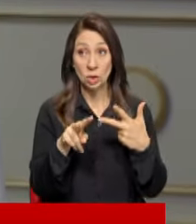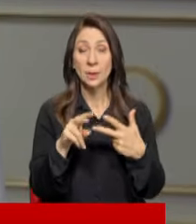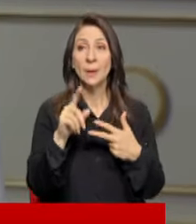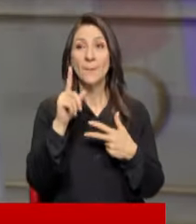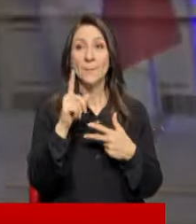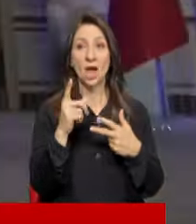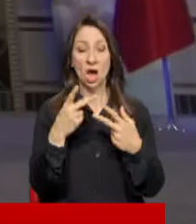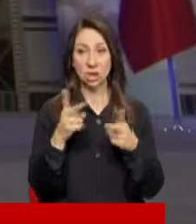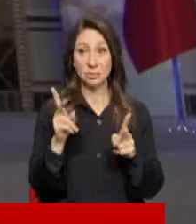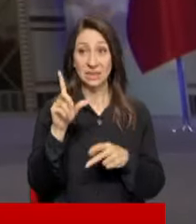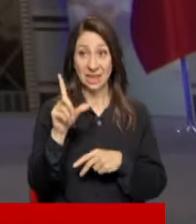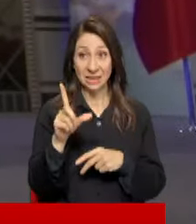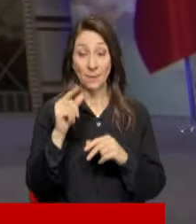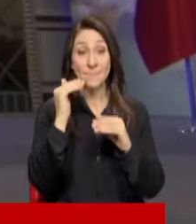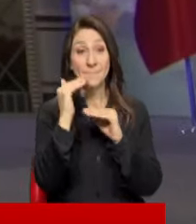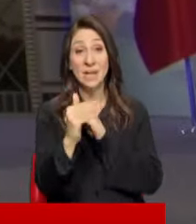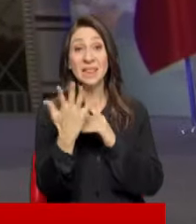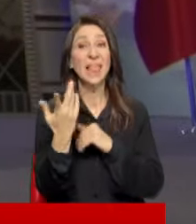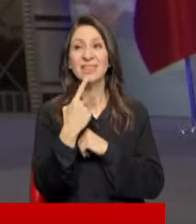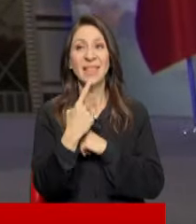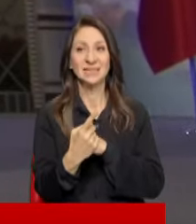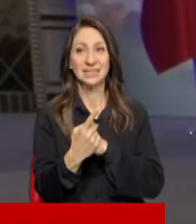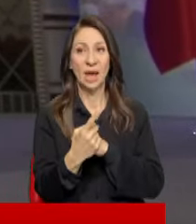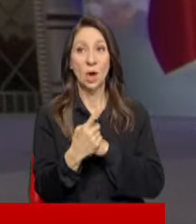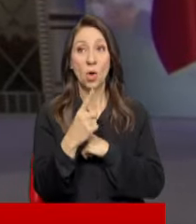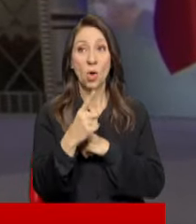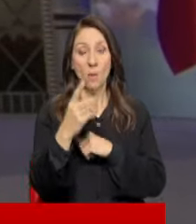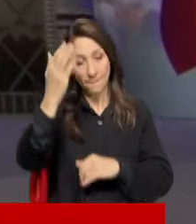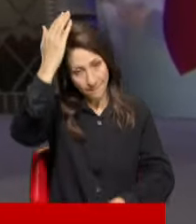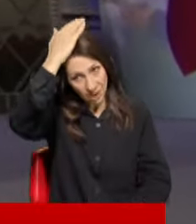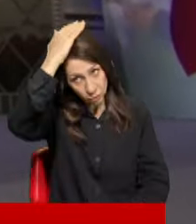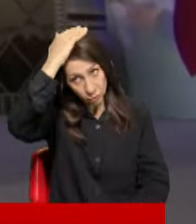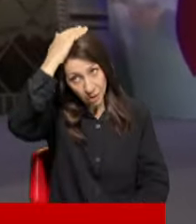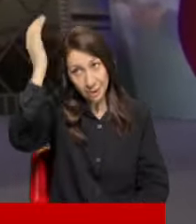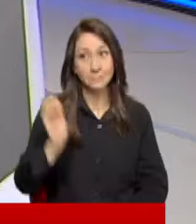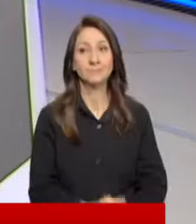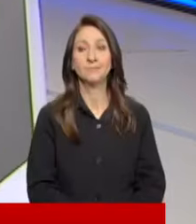bir açılması lazım. Millet ne derse o baş üstüne.